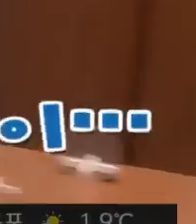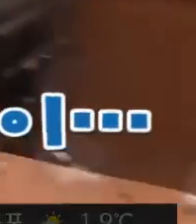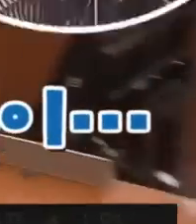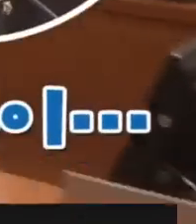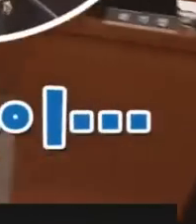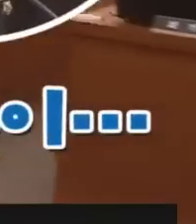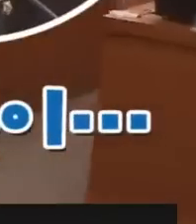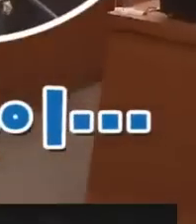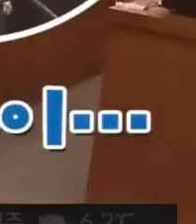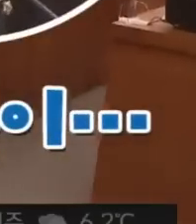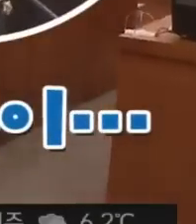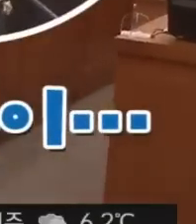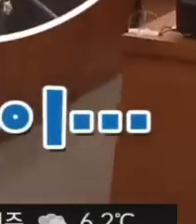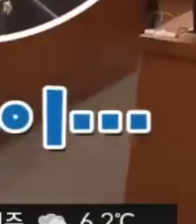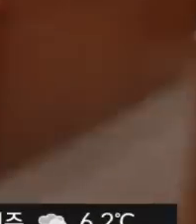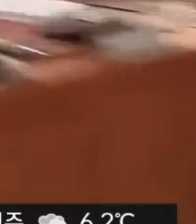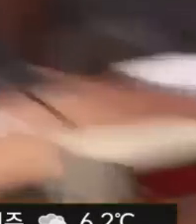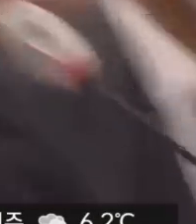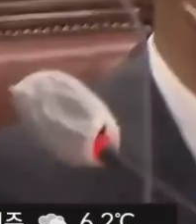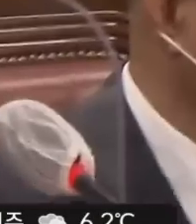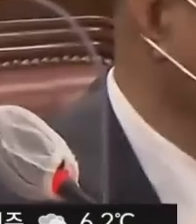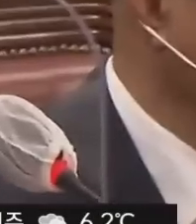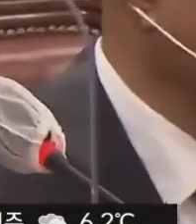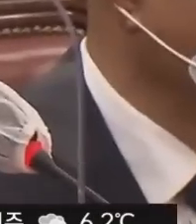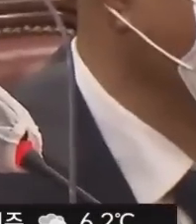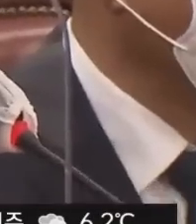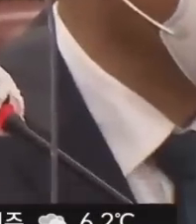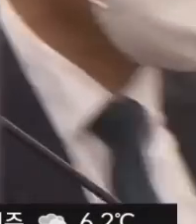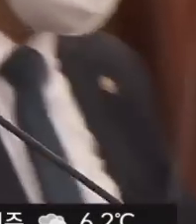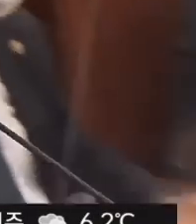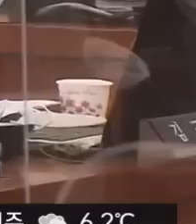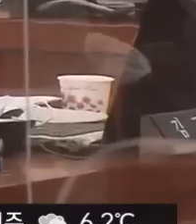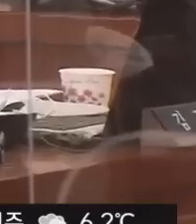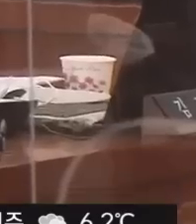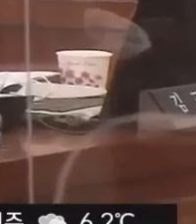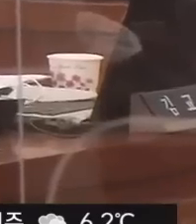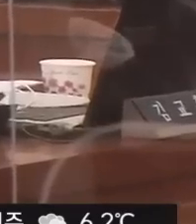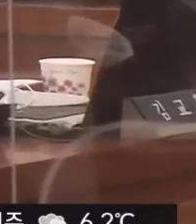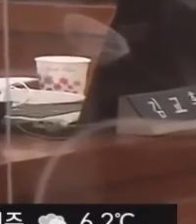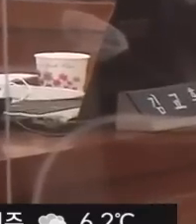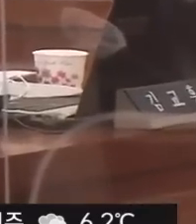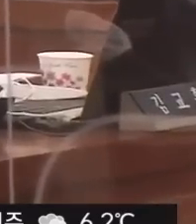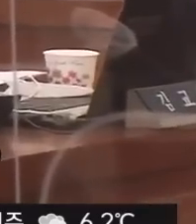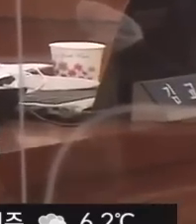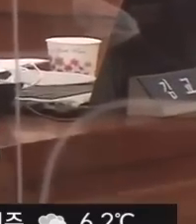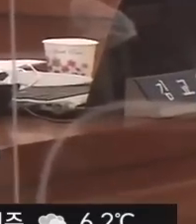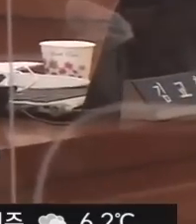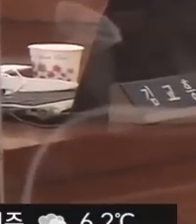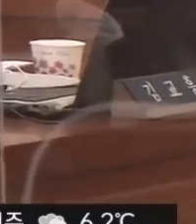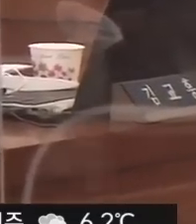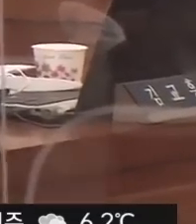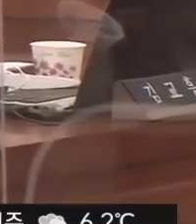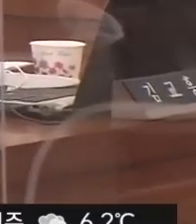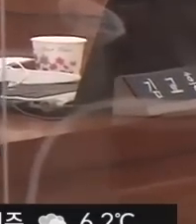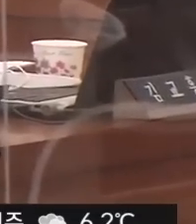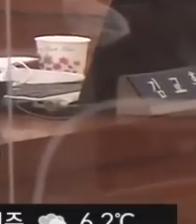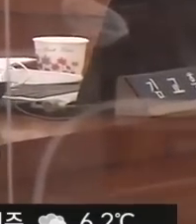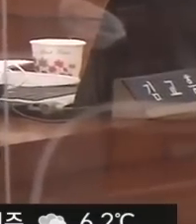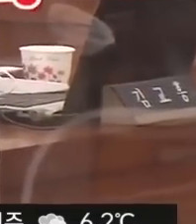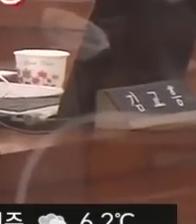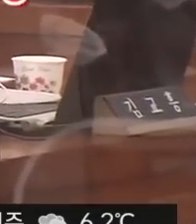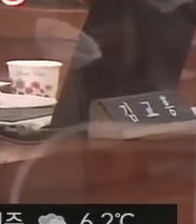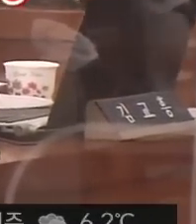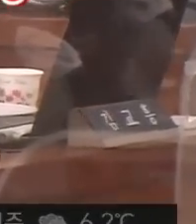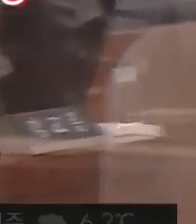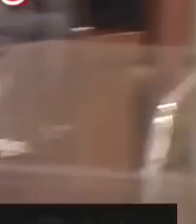이 오늘 순서 어쩔 수 없어요. 이번 순서의 결과에 따라서 업종은